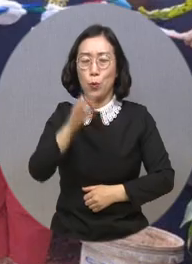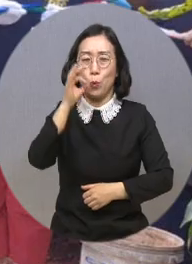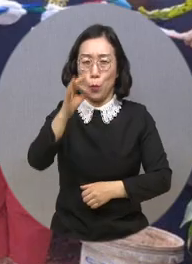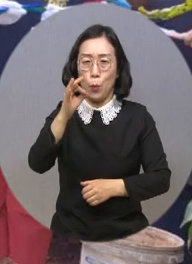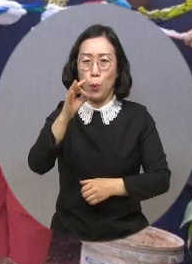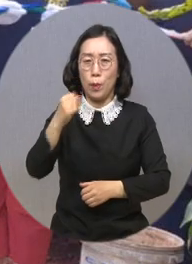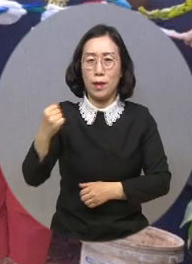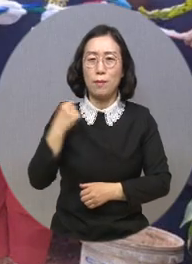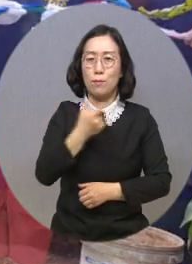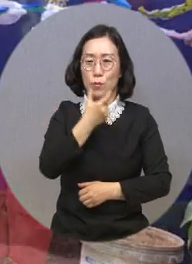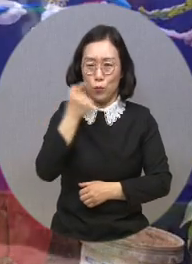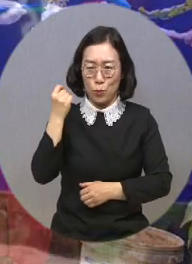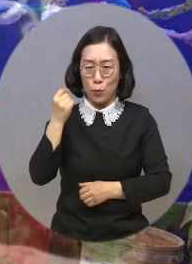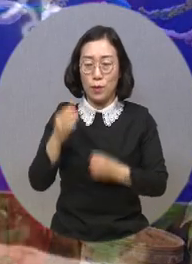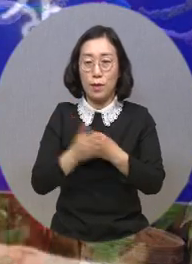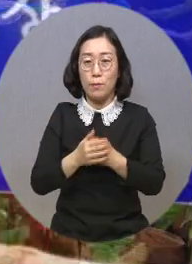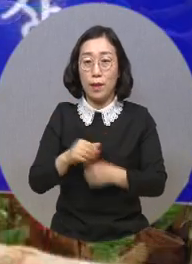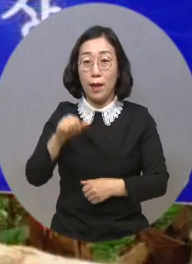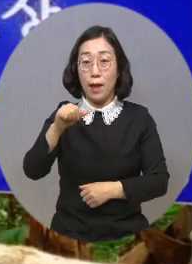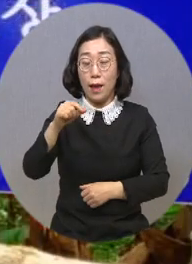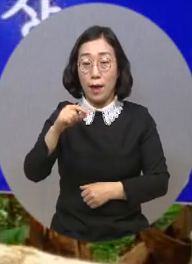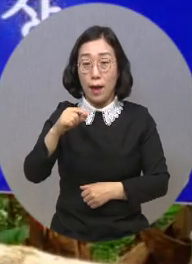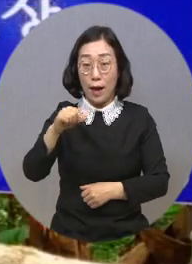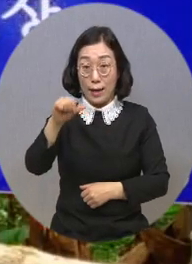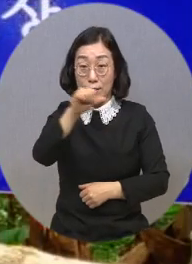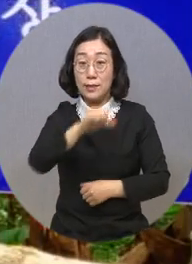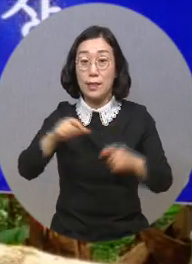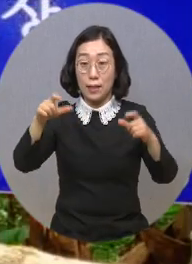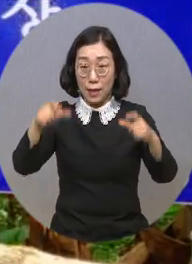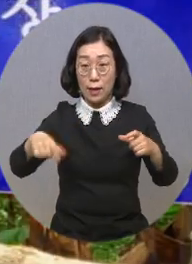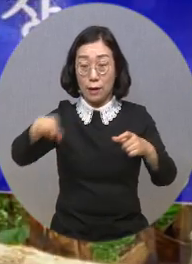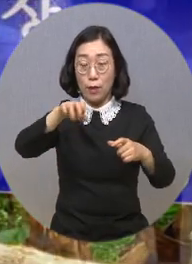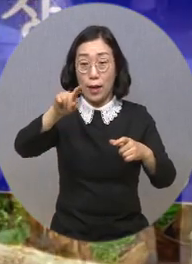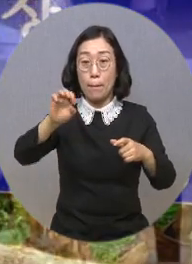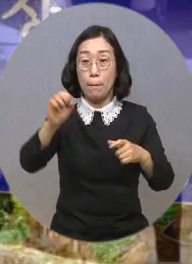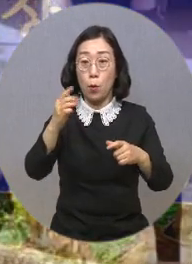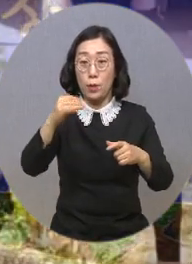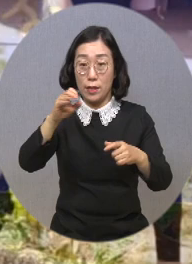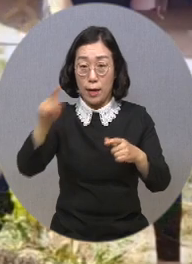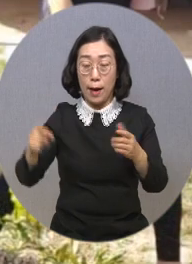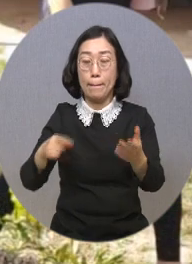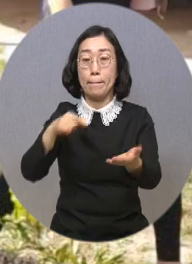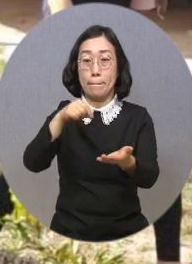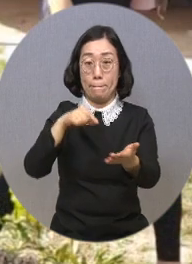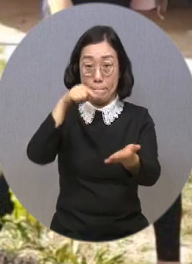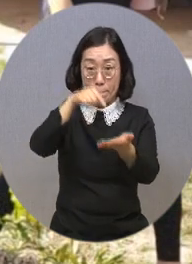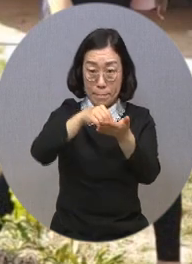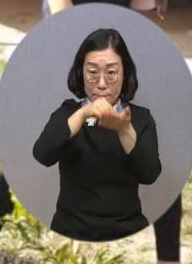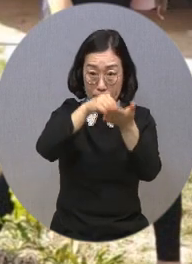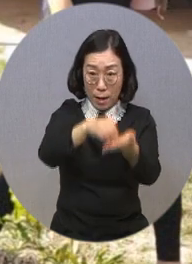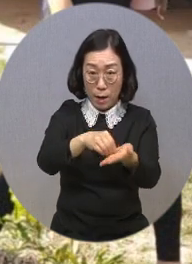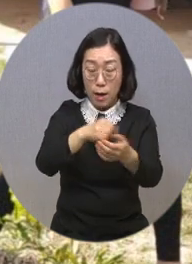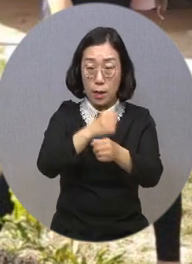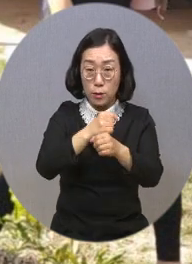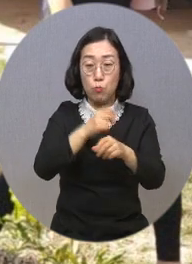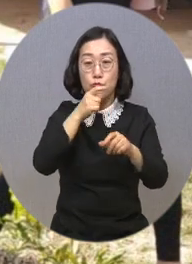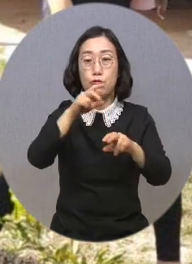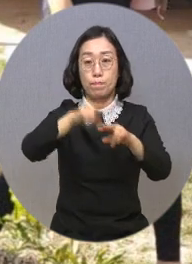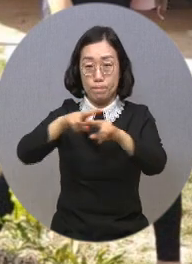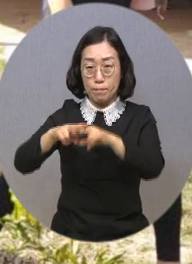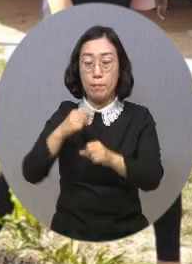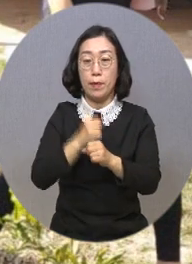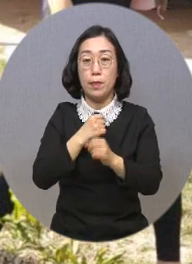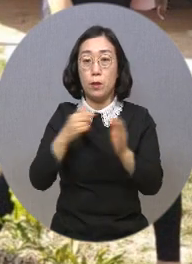문제도 있고요. 그래서 아시아권 캄보디아를 선택했던 것이고요. 그리고 탐문한 결과 수없이 많은